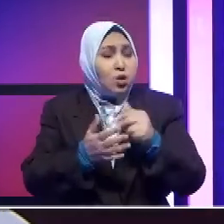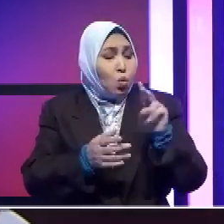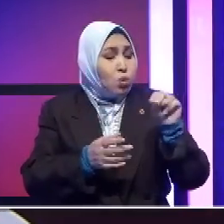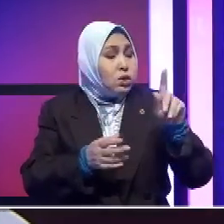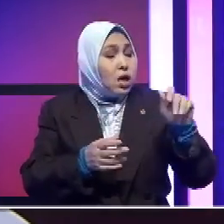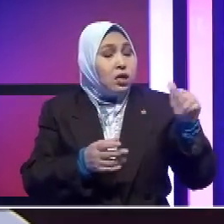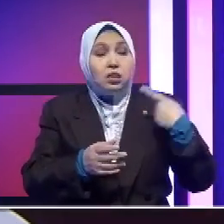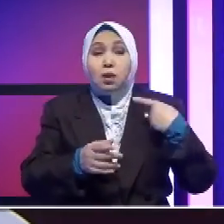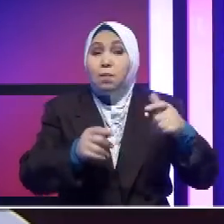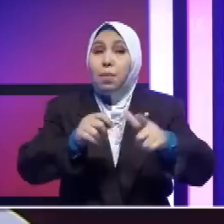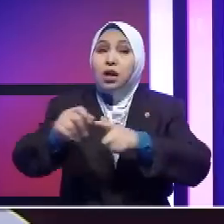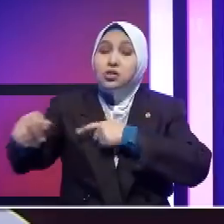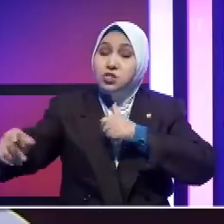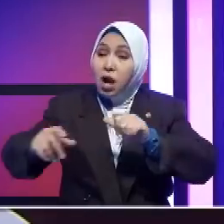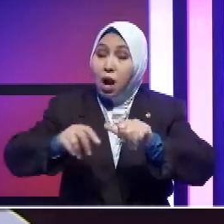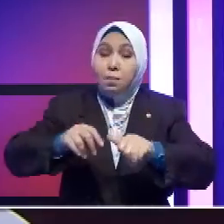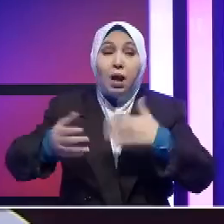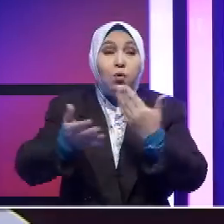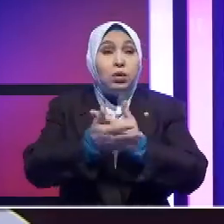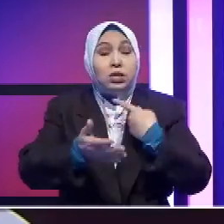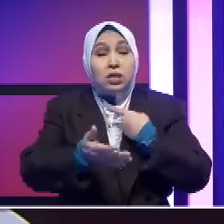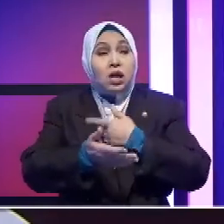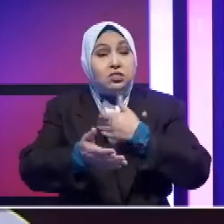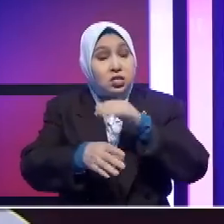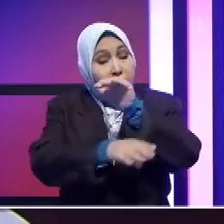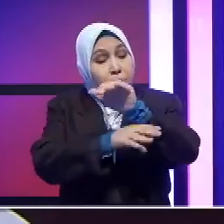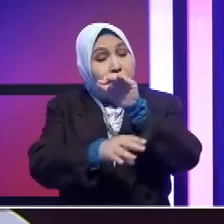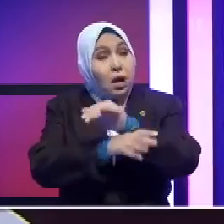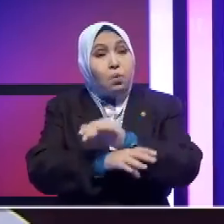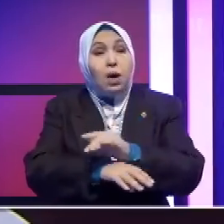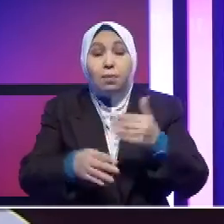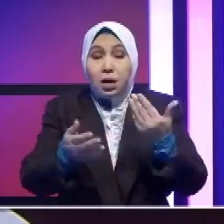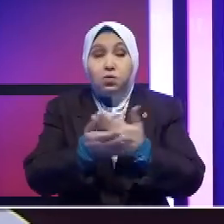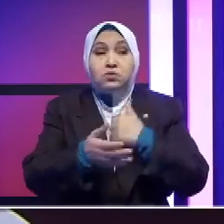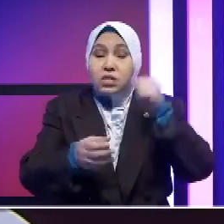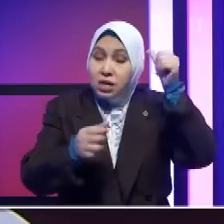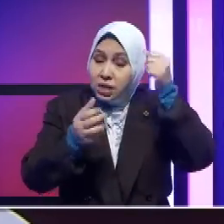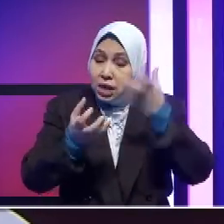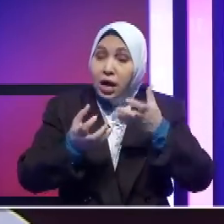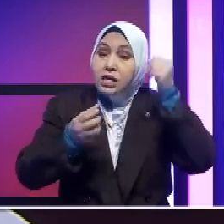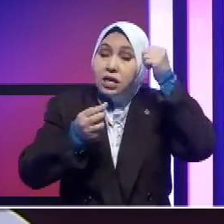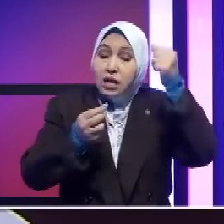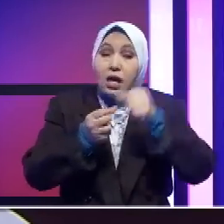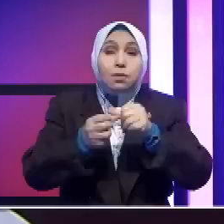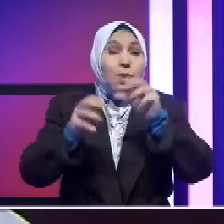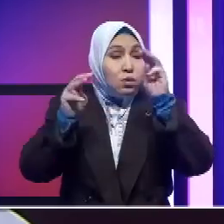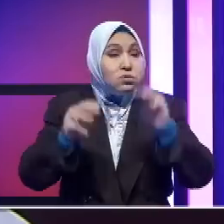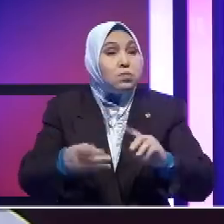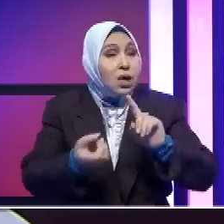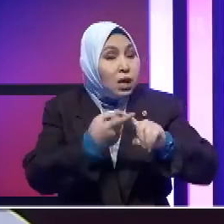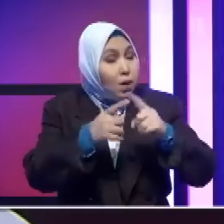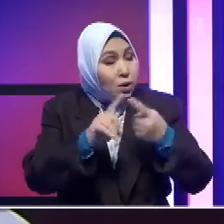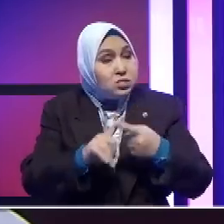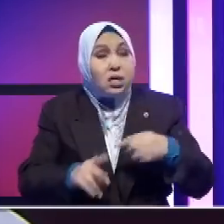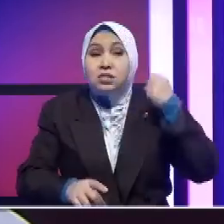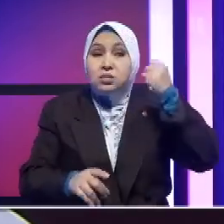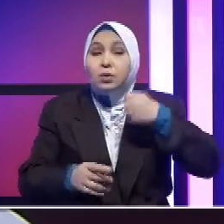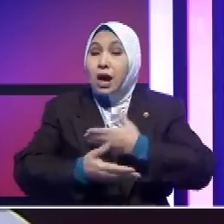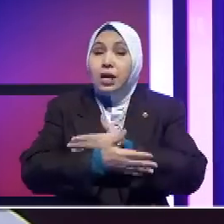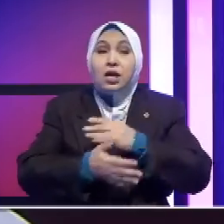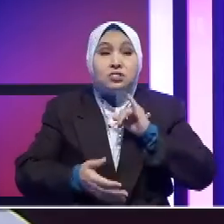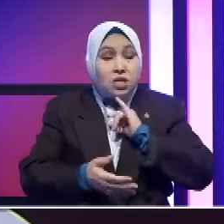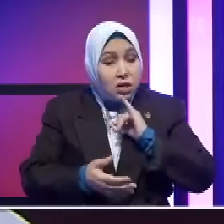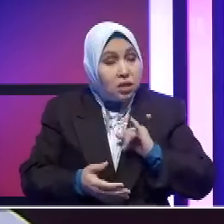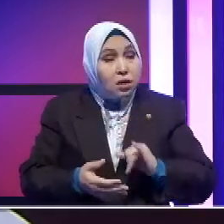panjang berjela, barulah kita rasakan bahawa oh, barulah saya ingin ingatkan manusia kepada kawan-kawan saya, saudara saya, anak saya